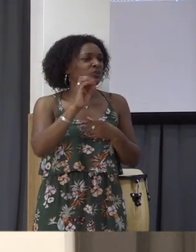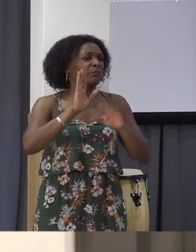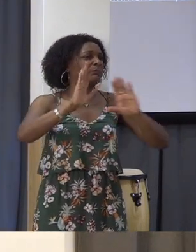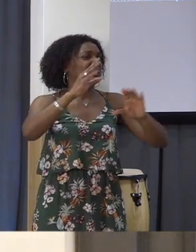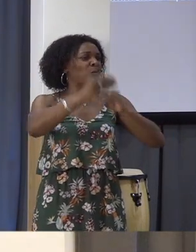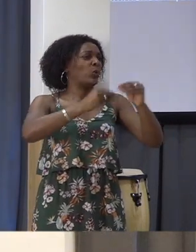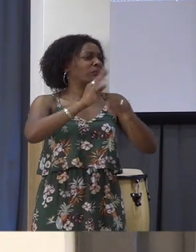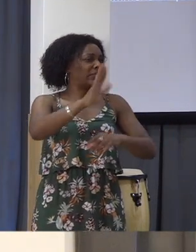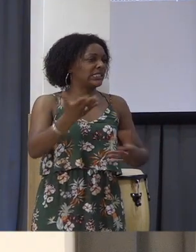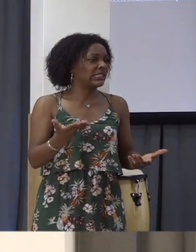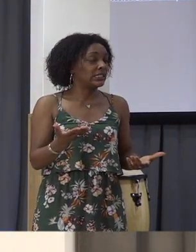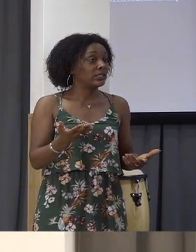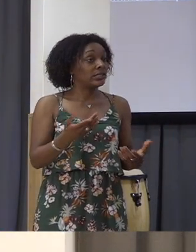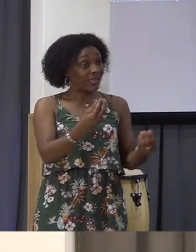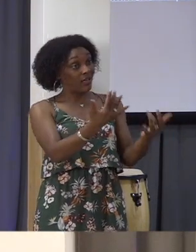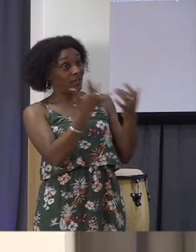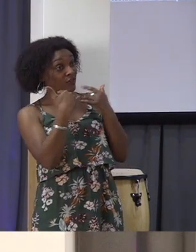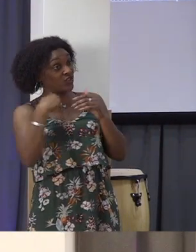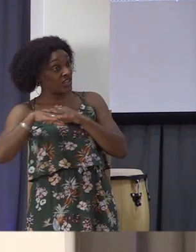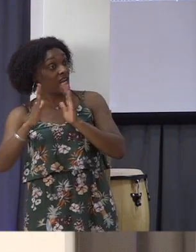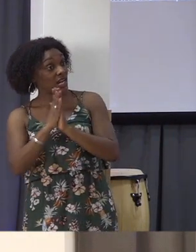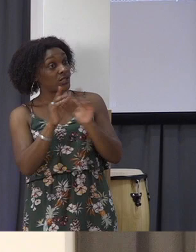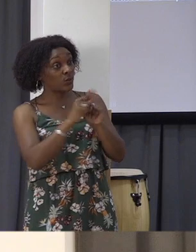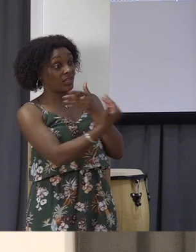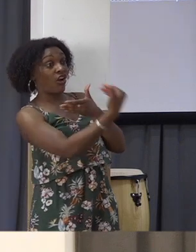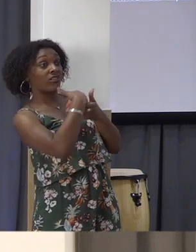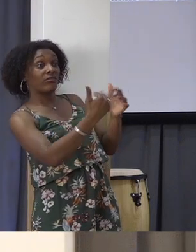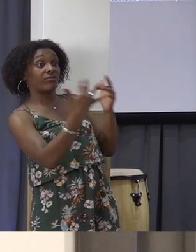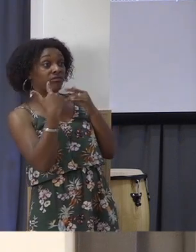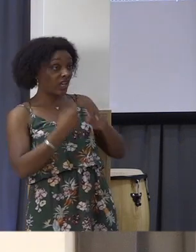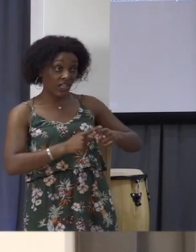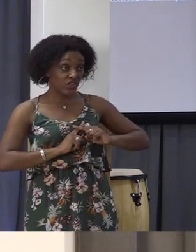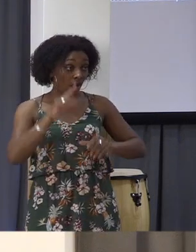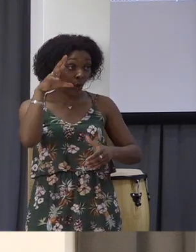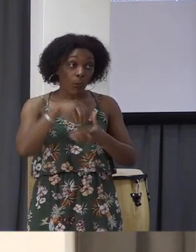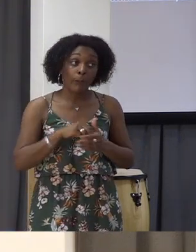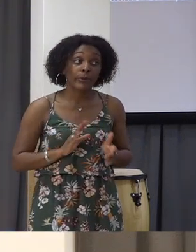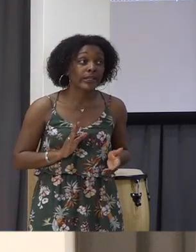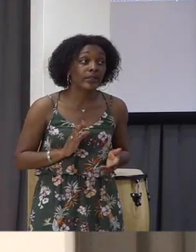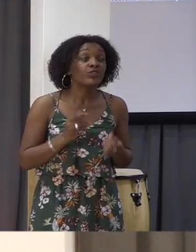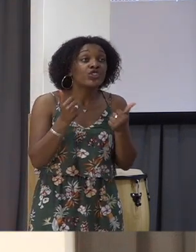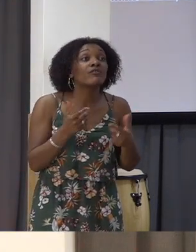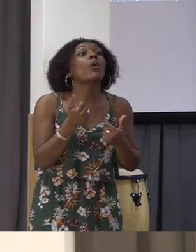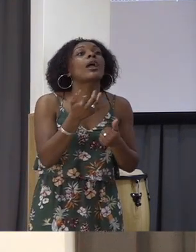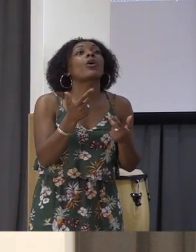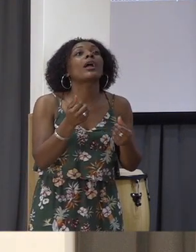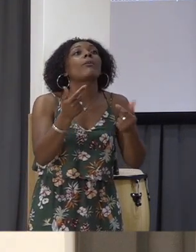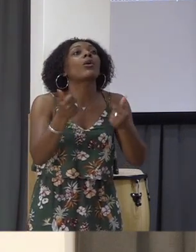nous évoluons nous impacte. Les chrétiens ne font pas abstraction à cela. Il arrive que